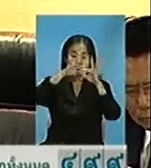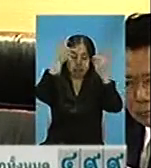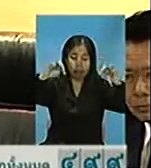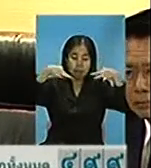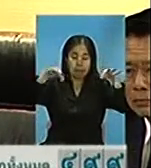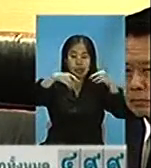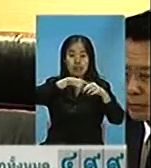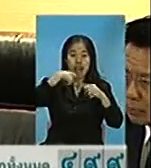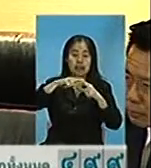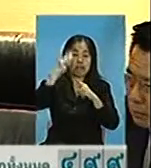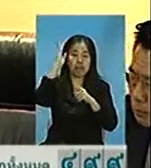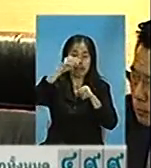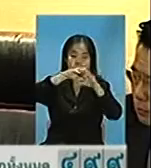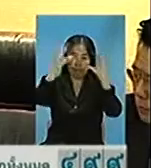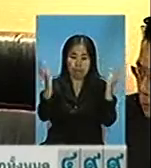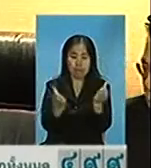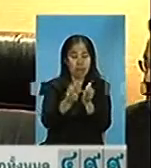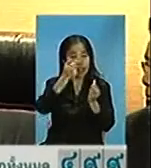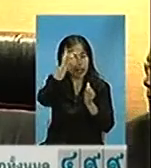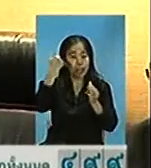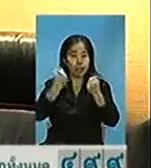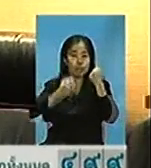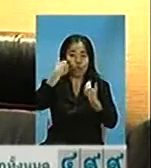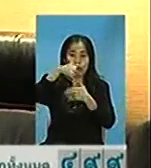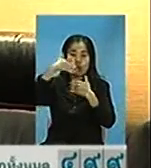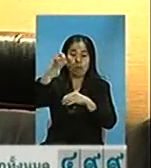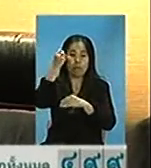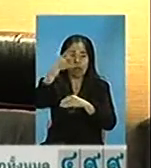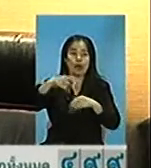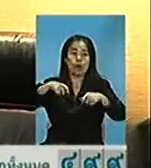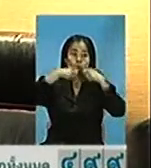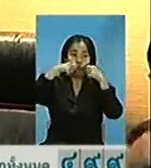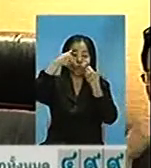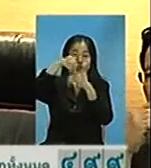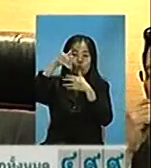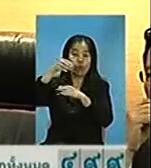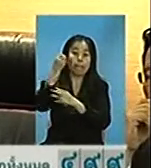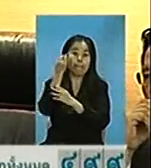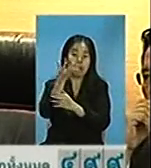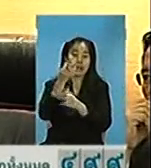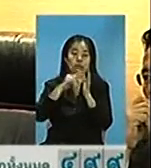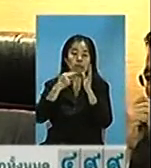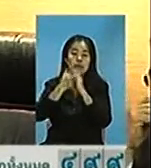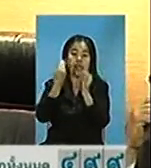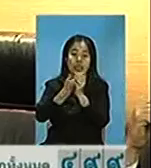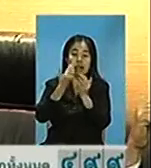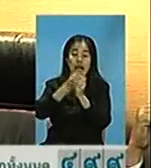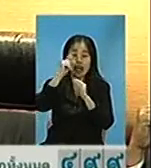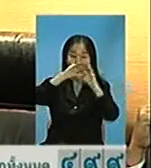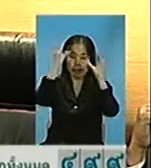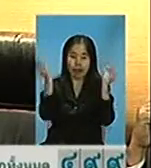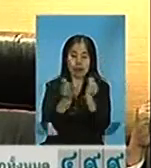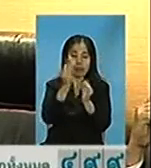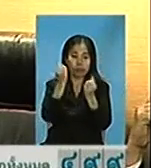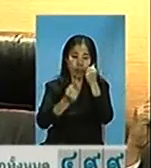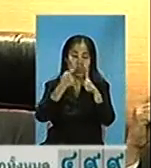แต่จะส่งเป็นยางรถยนต์มากขึ้นจะส่งเป็นถุงยางอนามัยมากขึ้นเราจะไปเก็บเงินจากยางรถยนต์เราจ